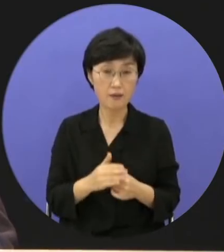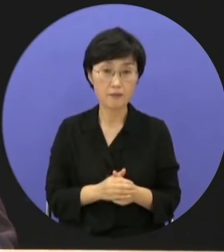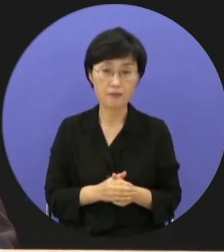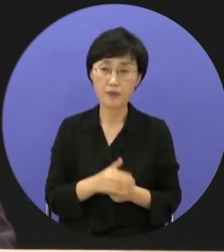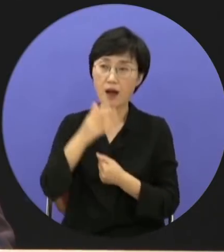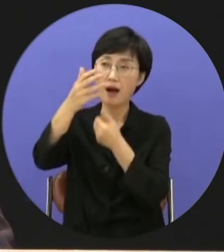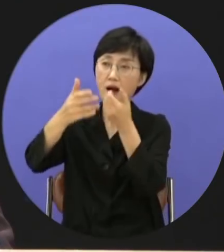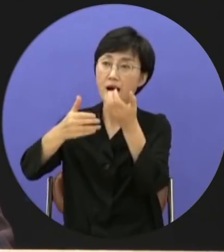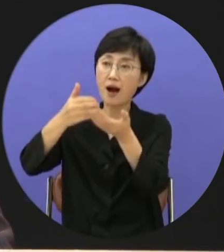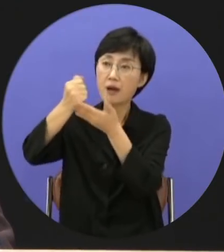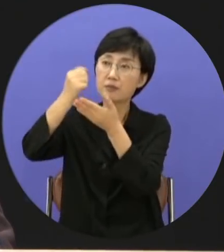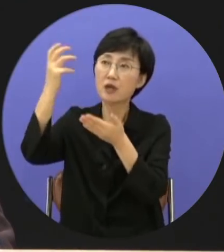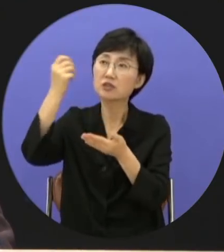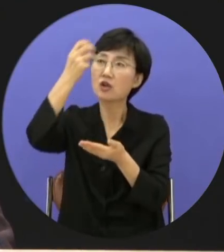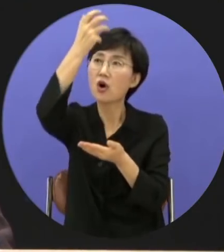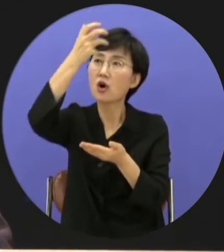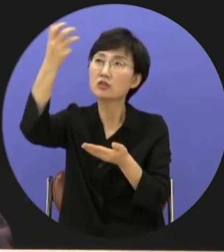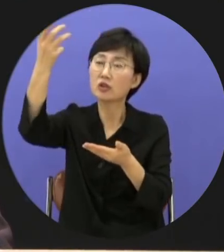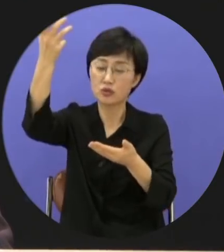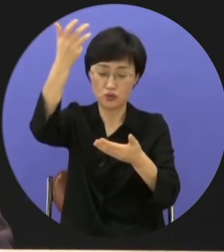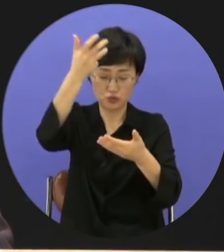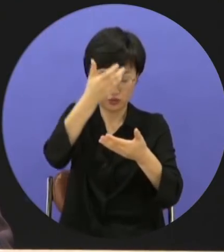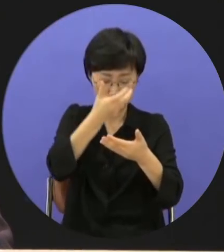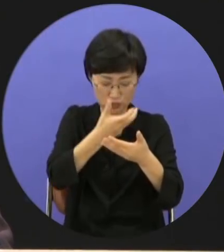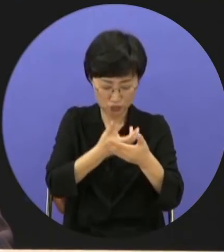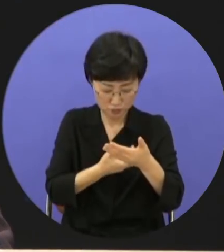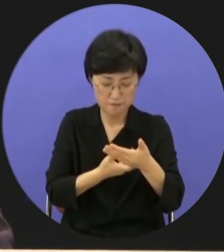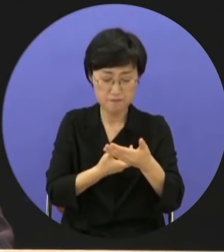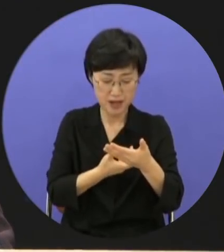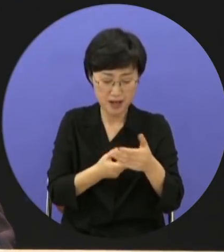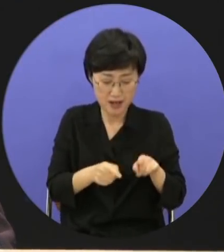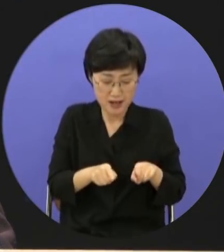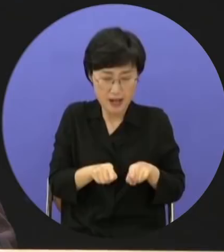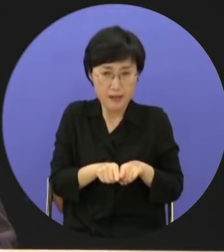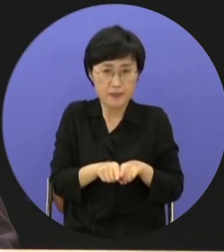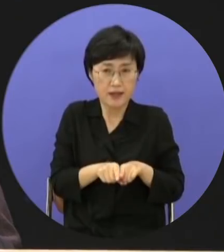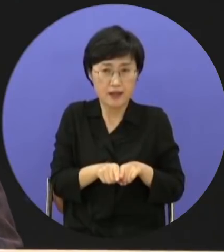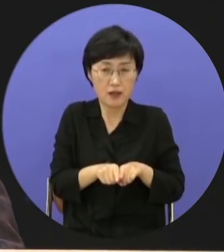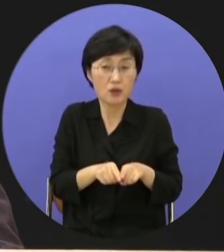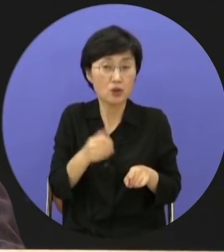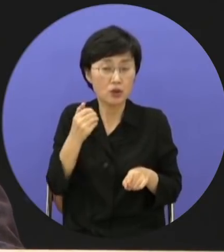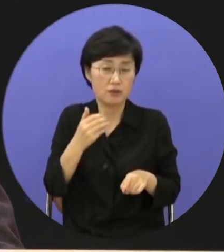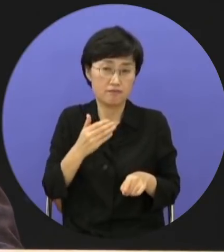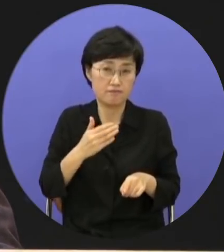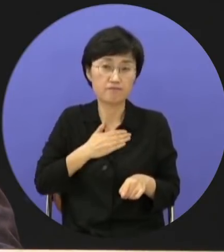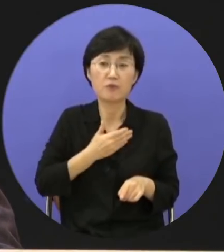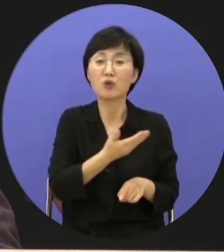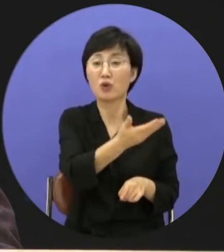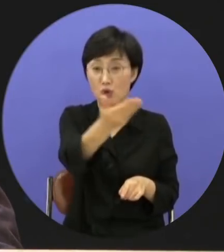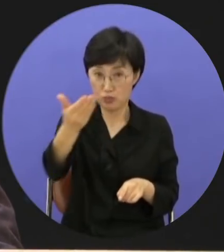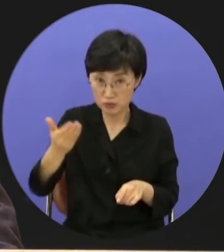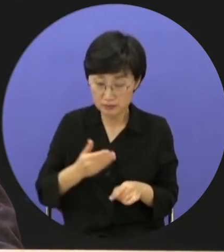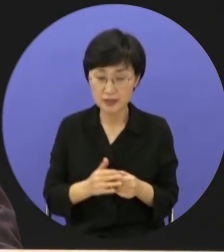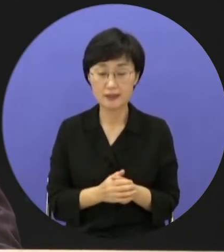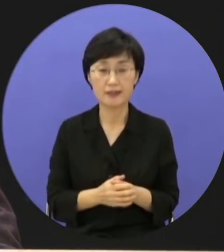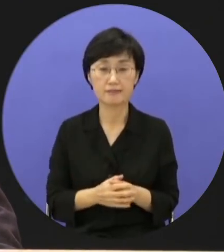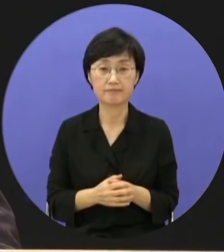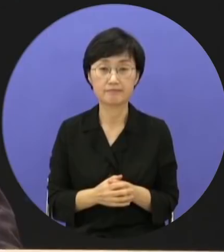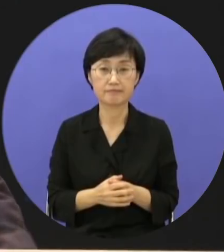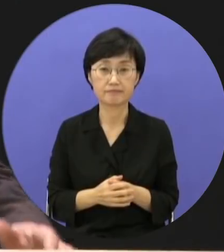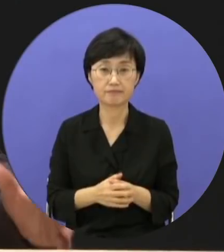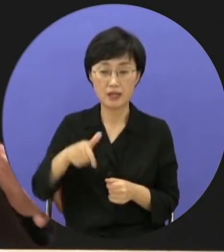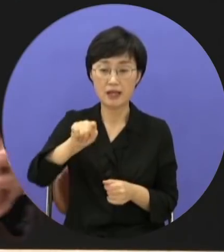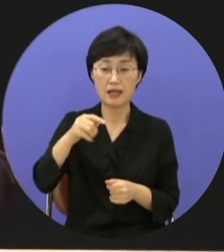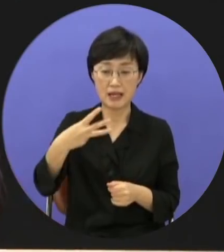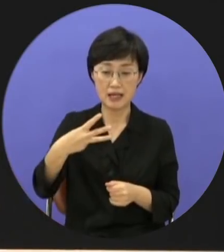성령이 너희 안에 거하는 줄 알지 못하느냐? Do you know who you are? Do you not know that the Spirit of God dwells in you? 갈라디아